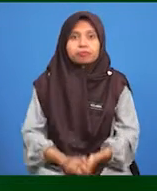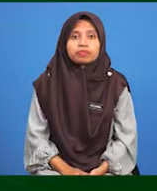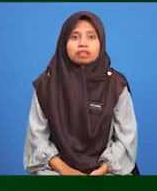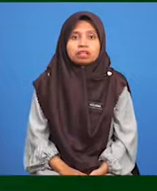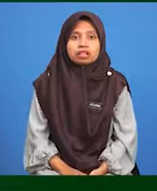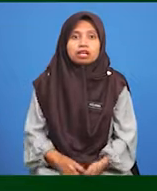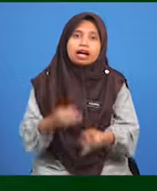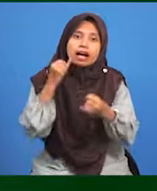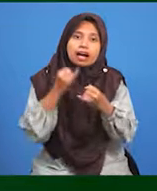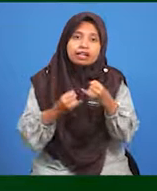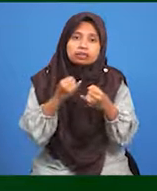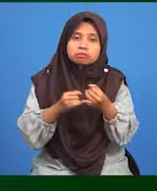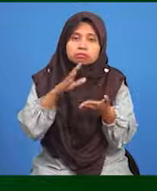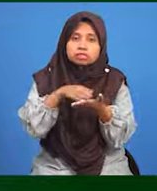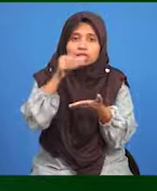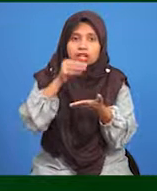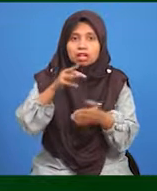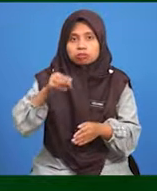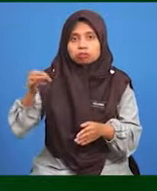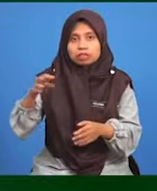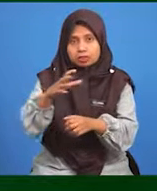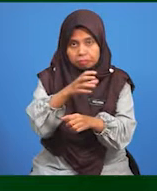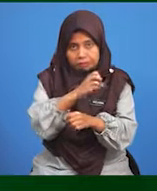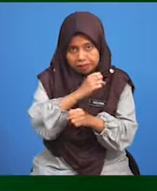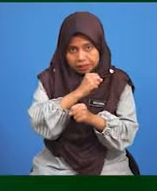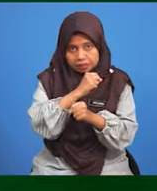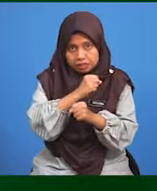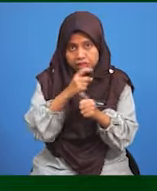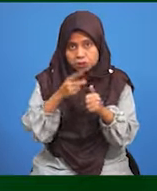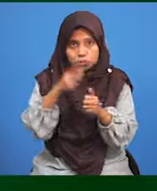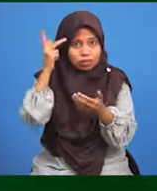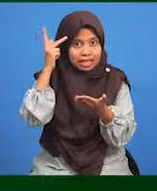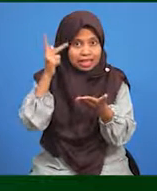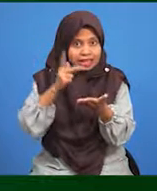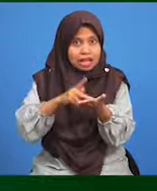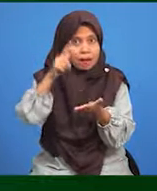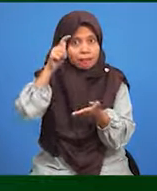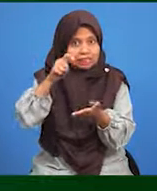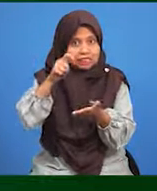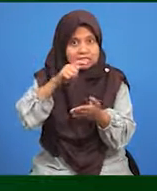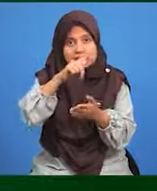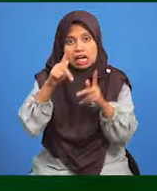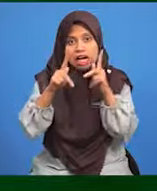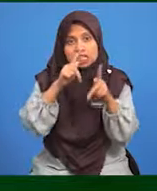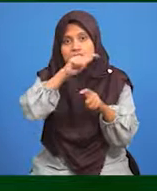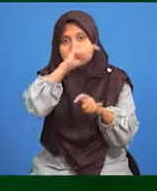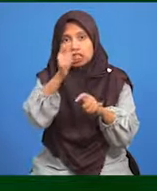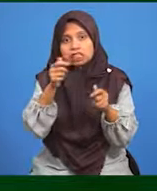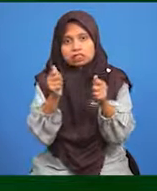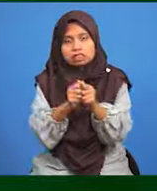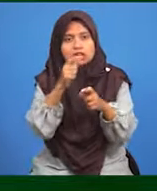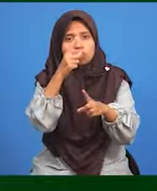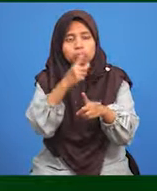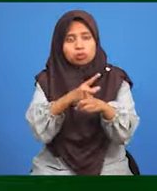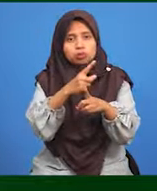Hai pada akhir pembelajaran murid mode dapat mengenal pasti kata tanya dengan betul